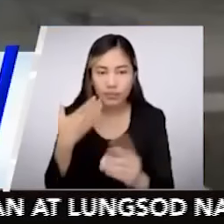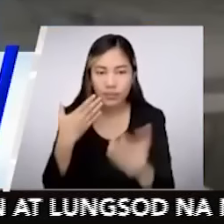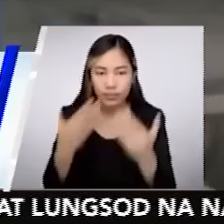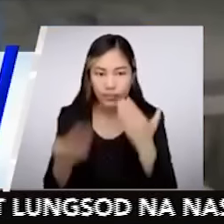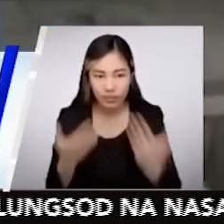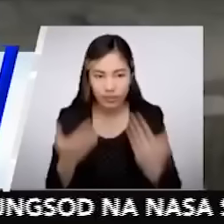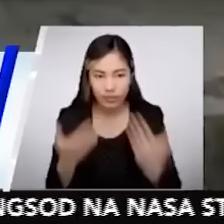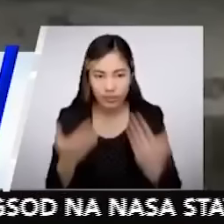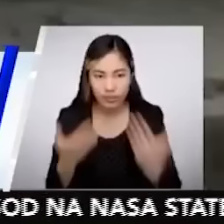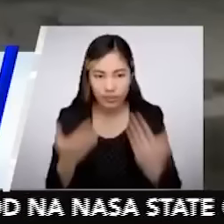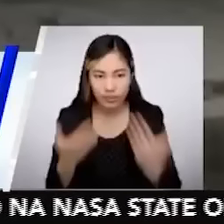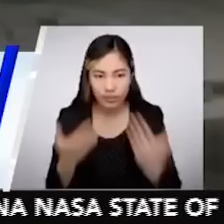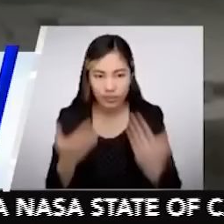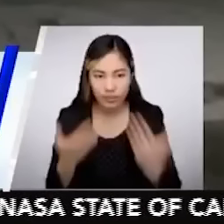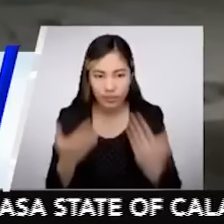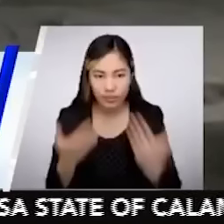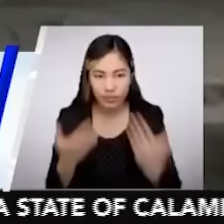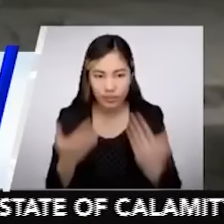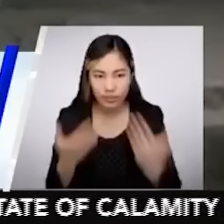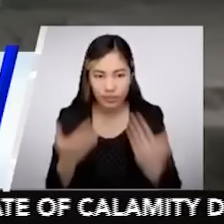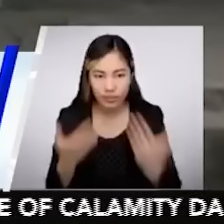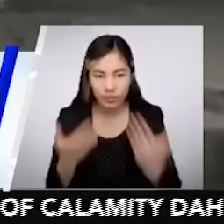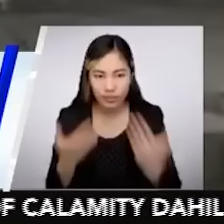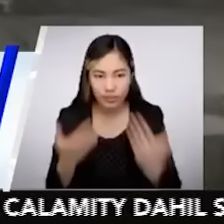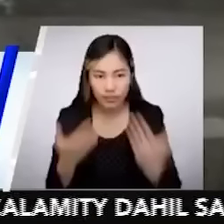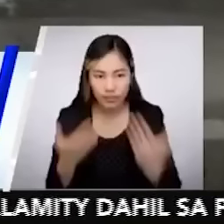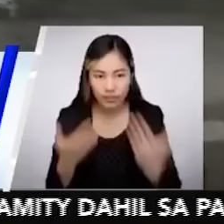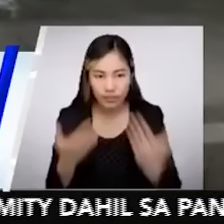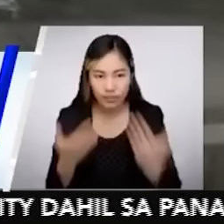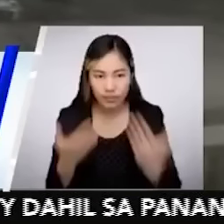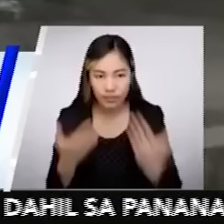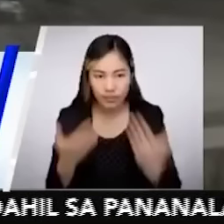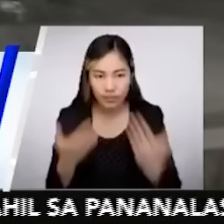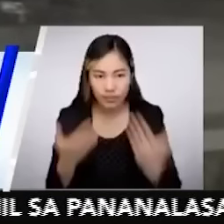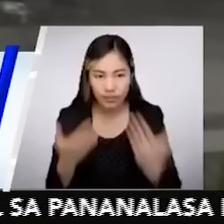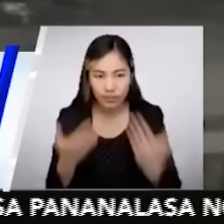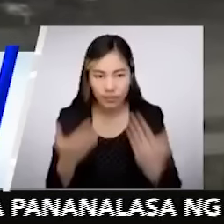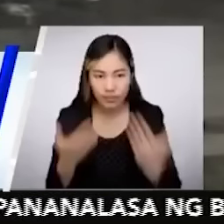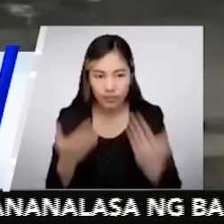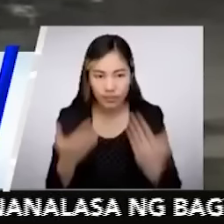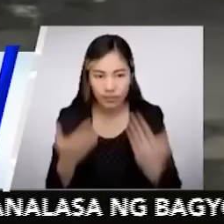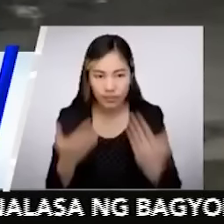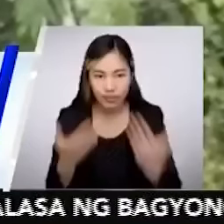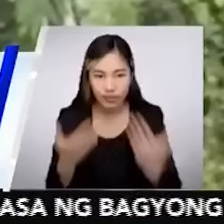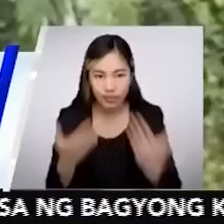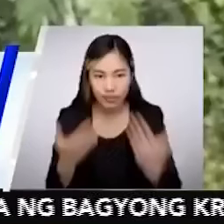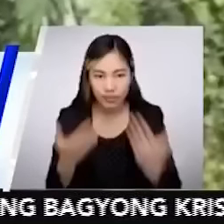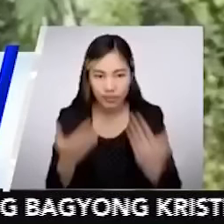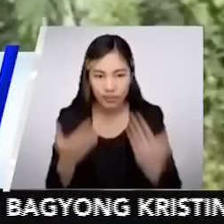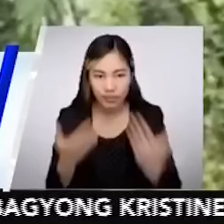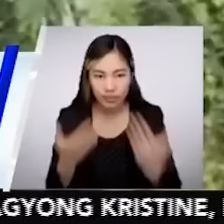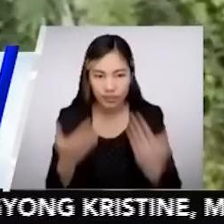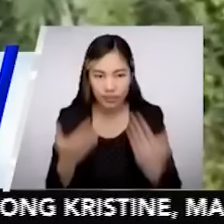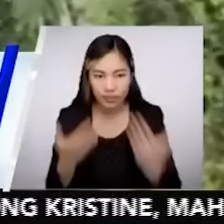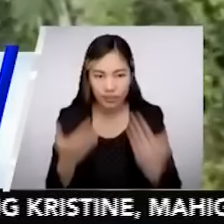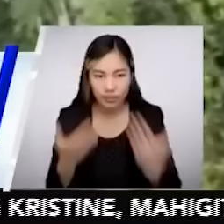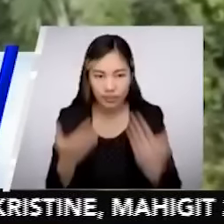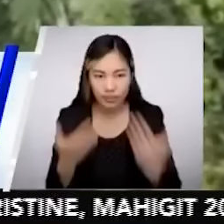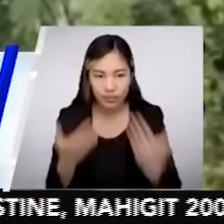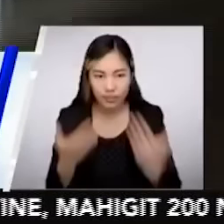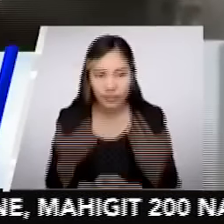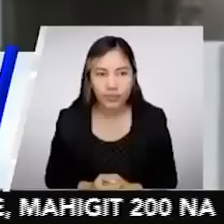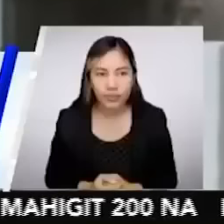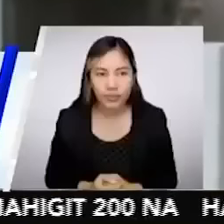sa puntod ng kanyang yumaong asawa. Kasama niya ang mga anak, nag-alay sila ng dasal at nagtulos ng kandila. Marami rin, Rafi, ang